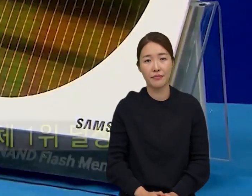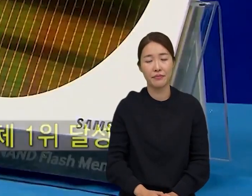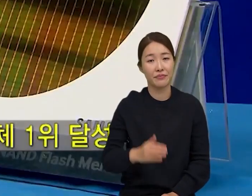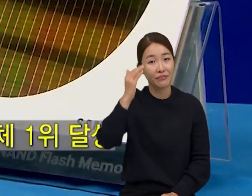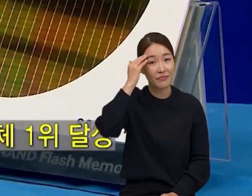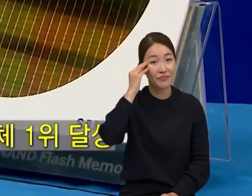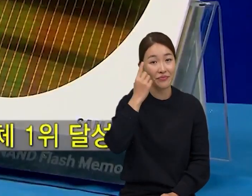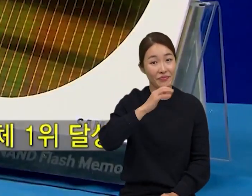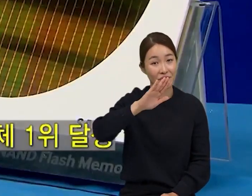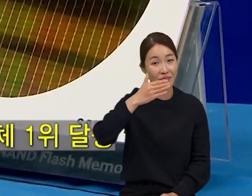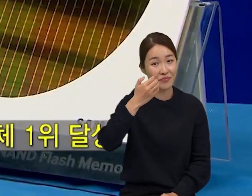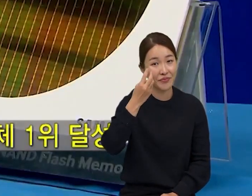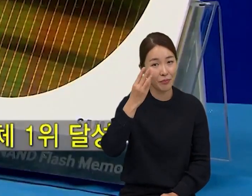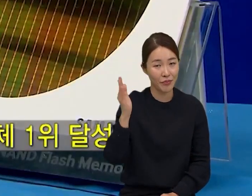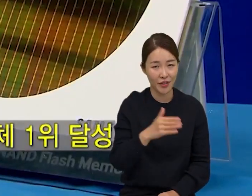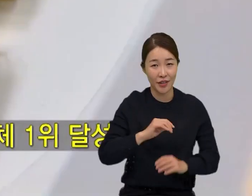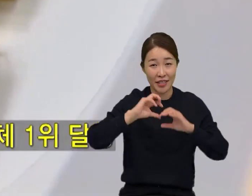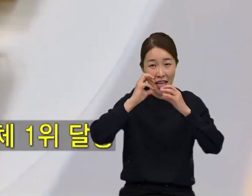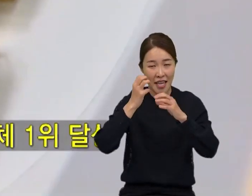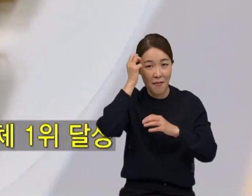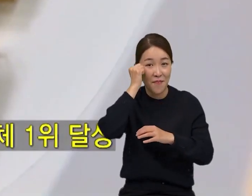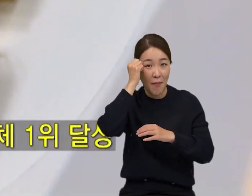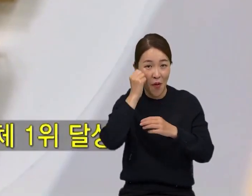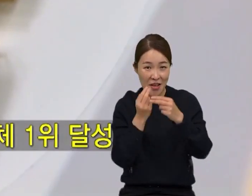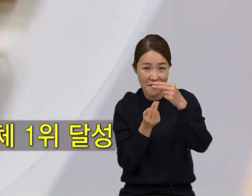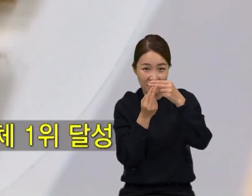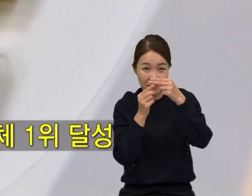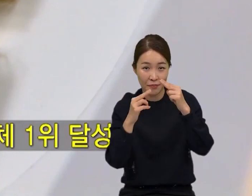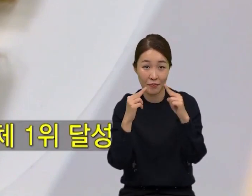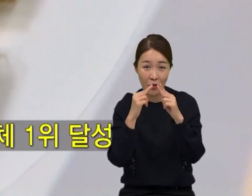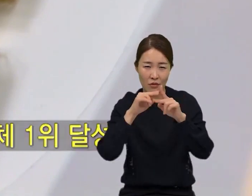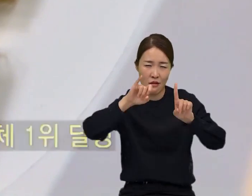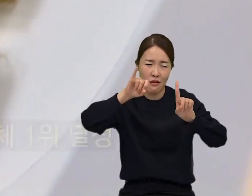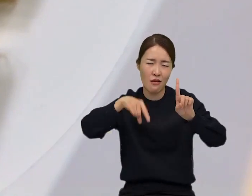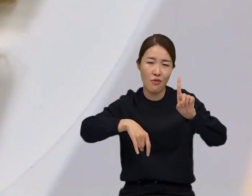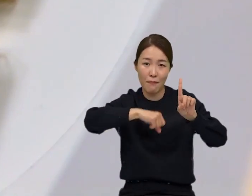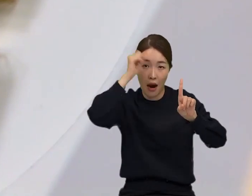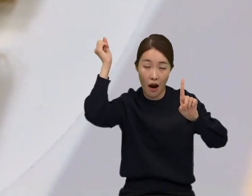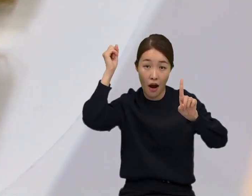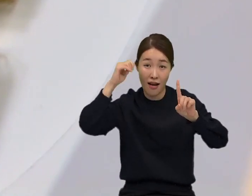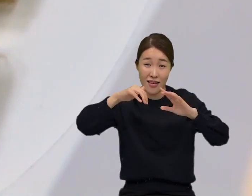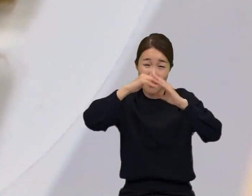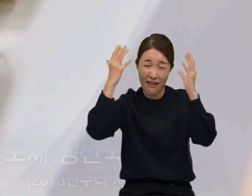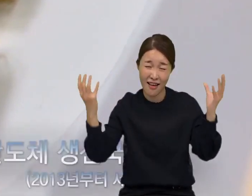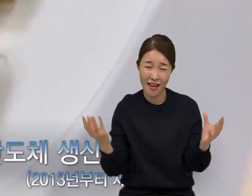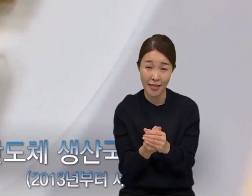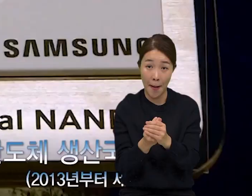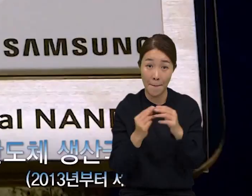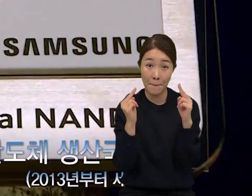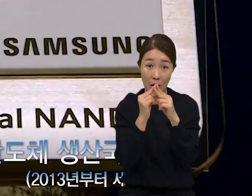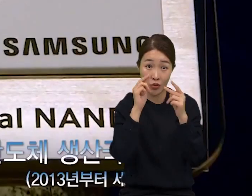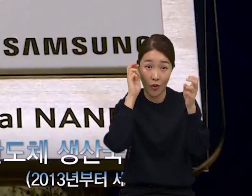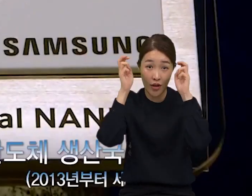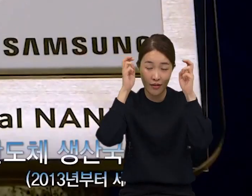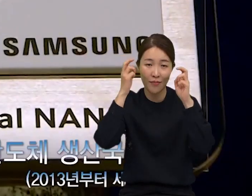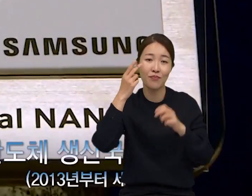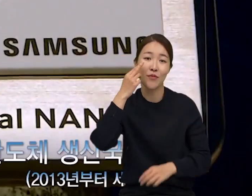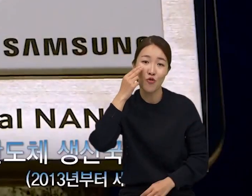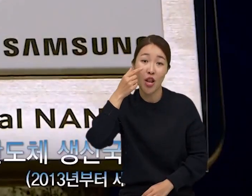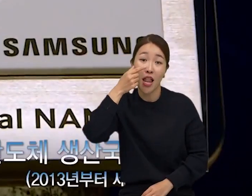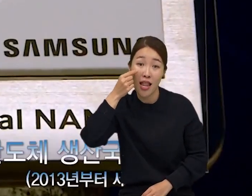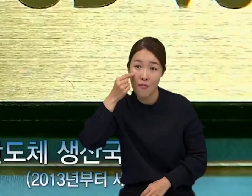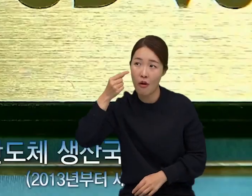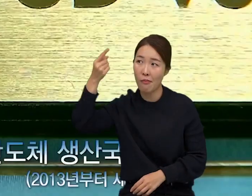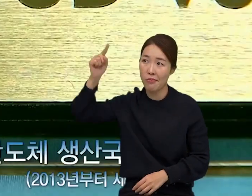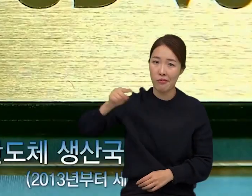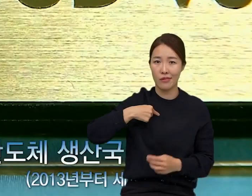한국은 1993년부터 세계 메모리 반도체 1위를 달성하고 전체 반도체에서 미국, 일본에 이은